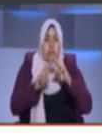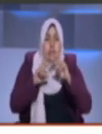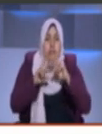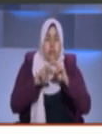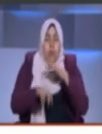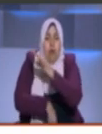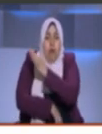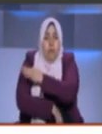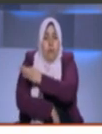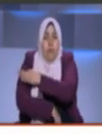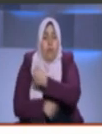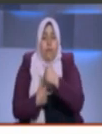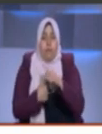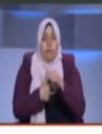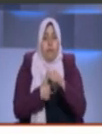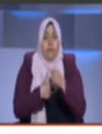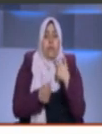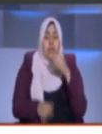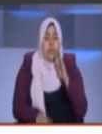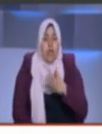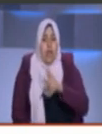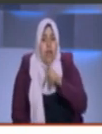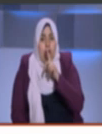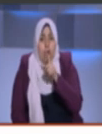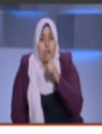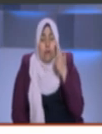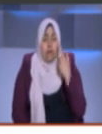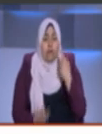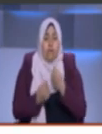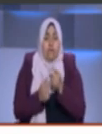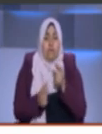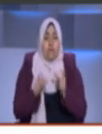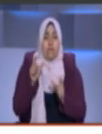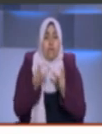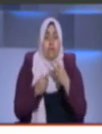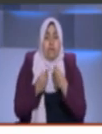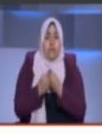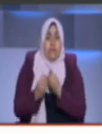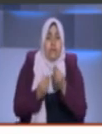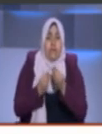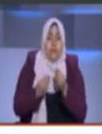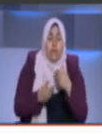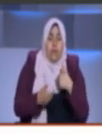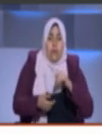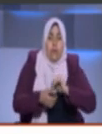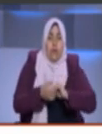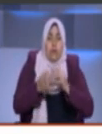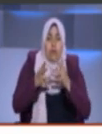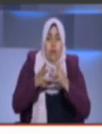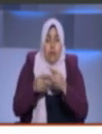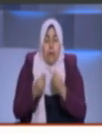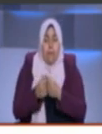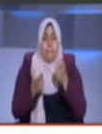تجارب. فخلينا يعني البروتوكولات